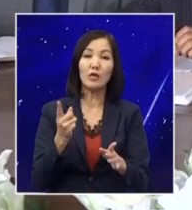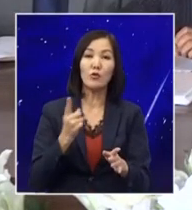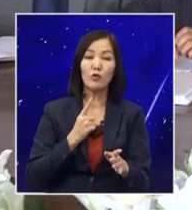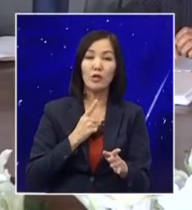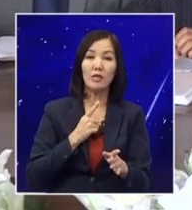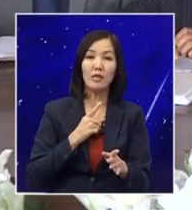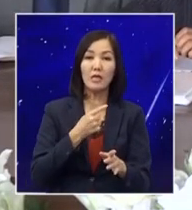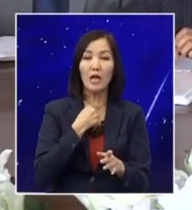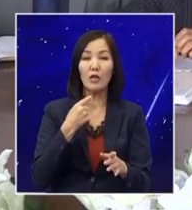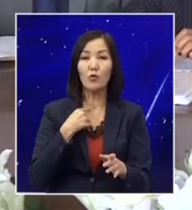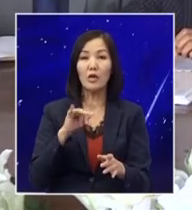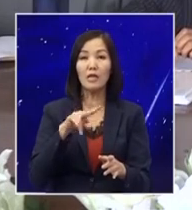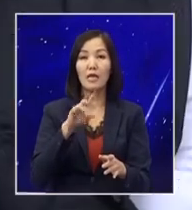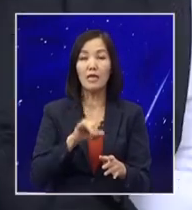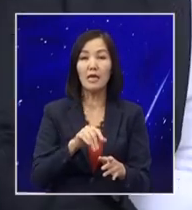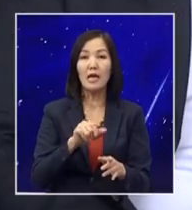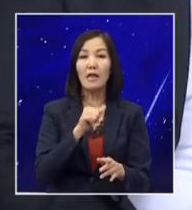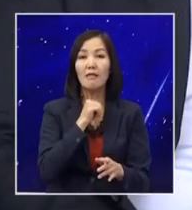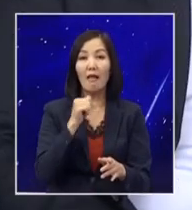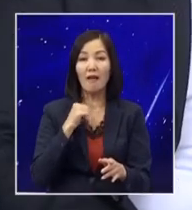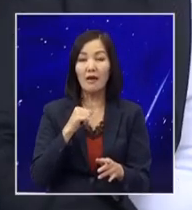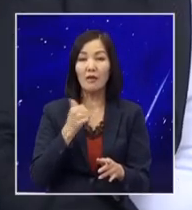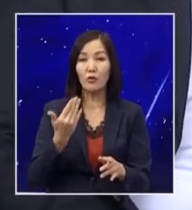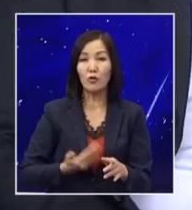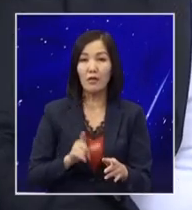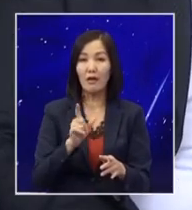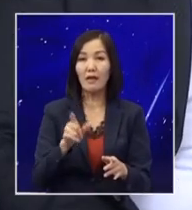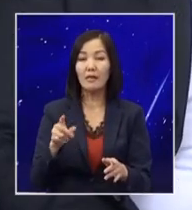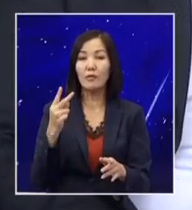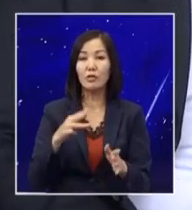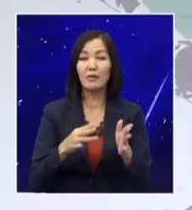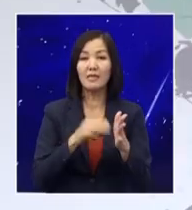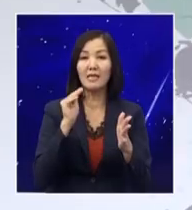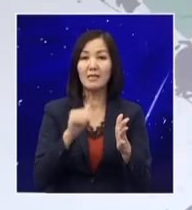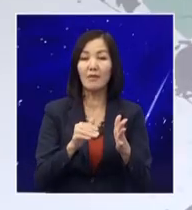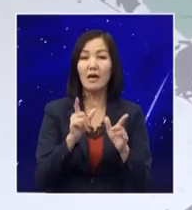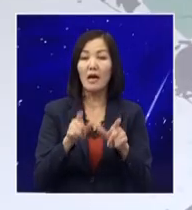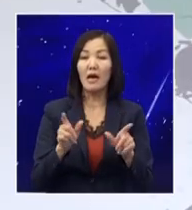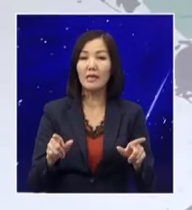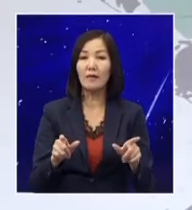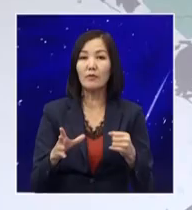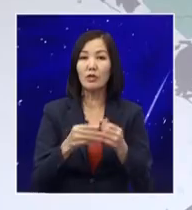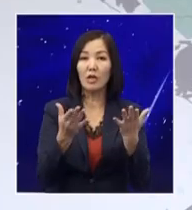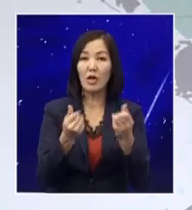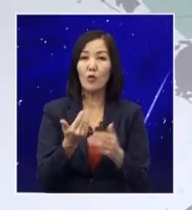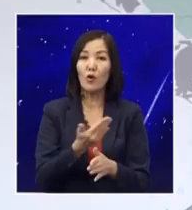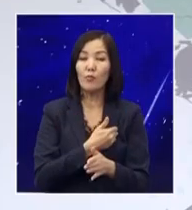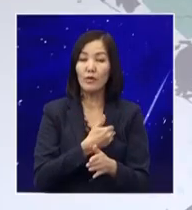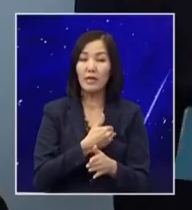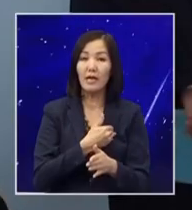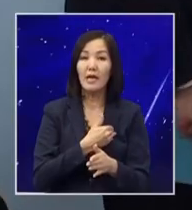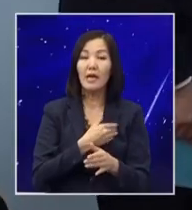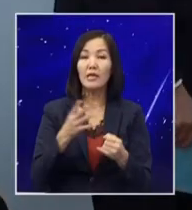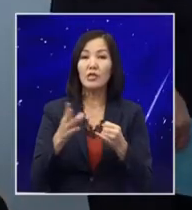бөлігі Талдықорған, Іле, Талғарлық тұрғындар. Әр қайсысында 28 мыңнан аса адам жер алудан үмітті. Егер өңірдегі